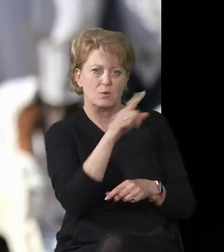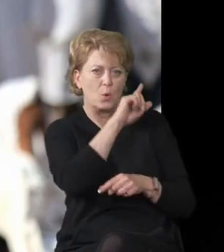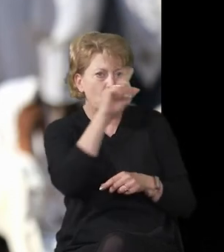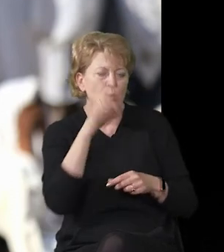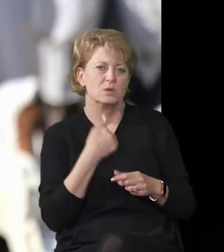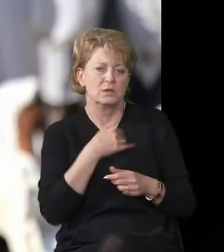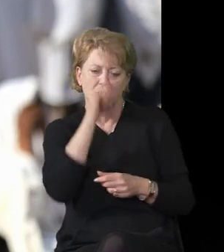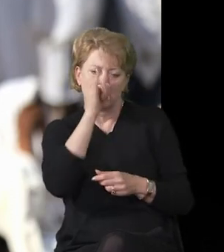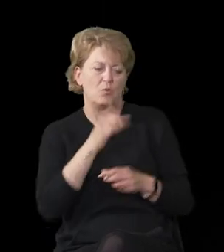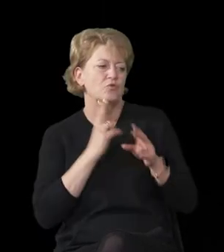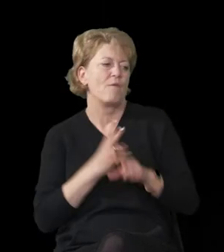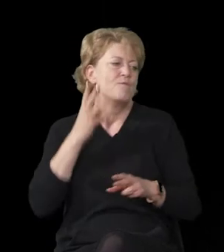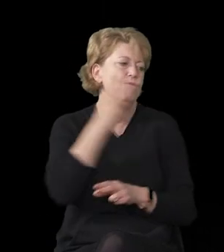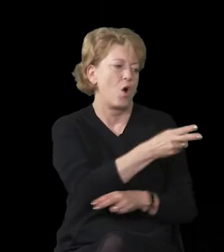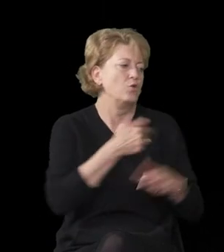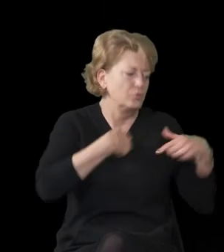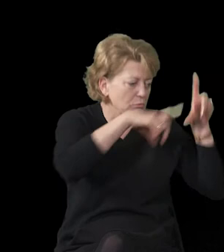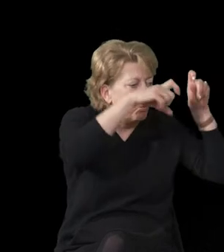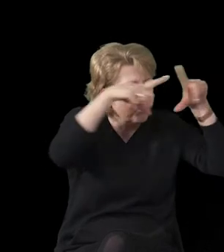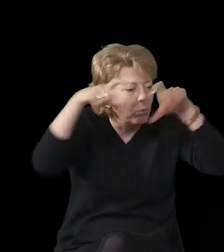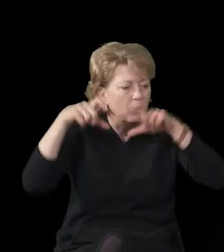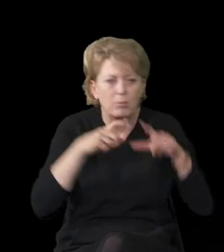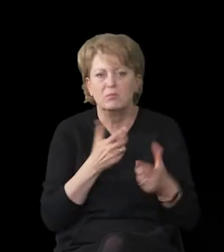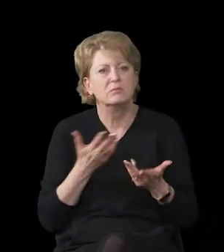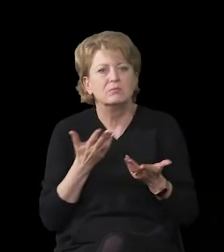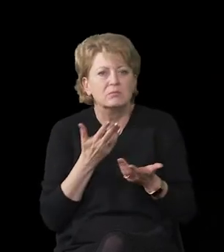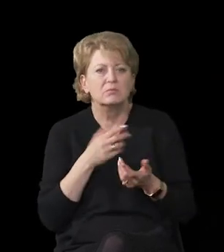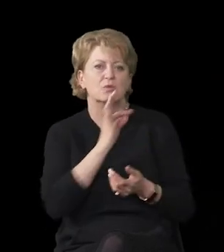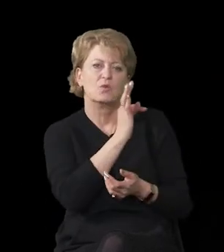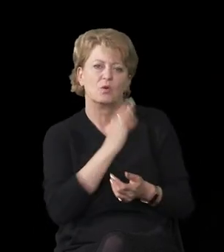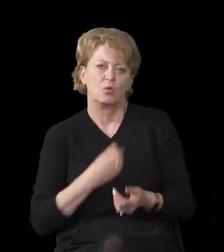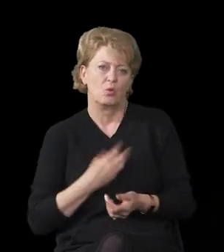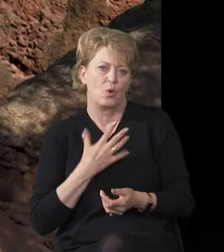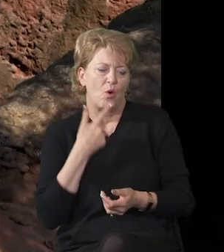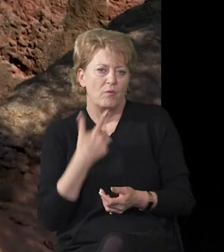wchodzić po prostu im z butami w ich duchowe życie.